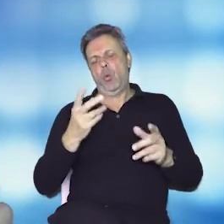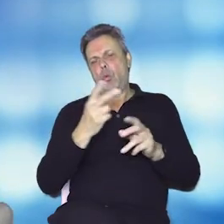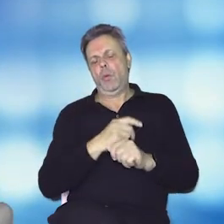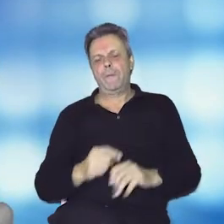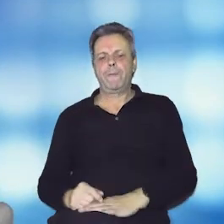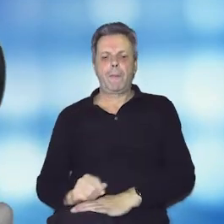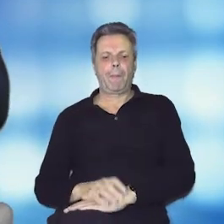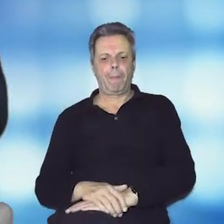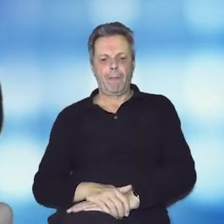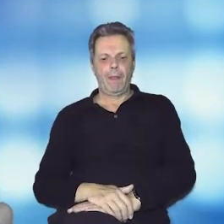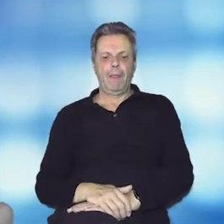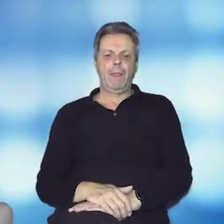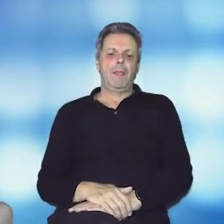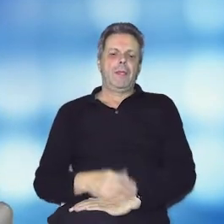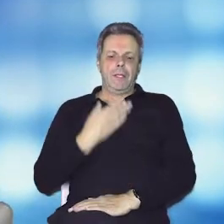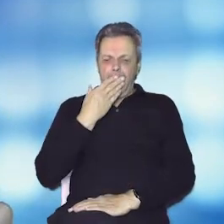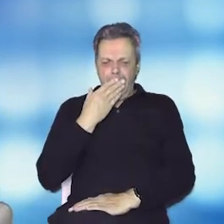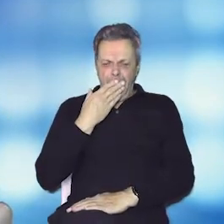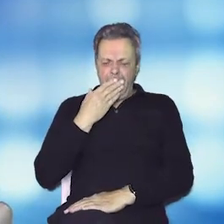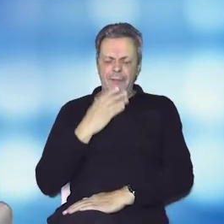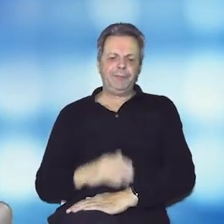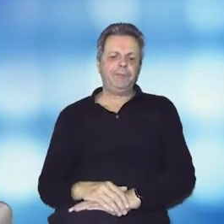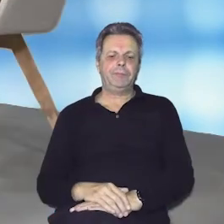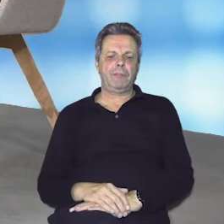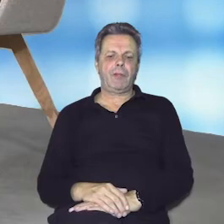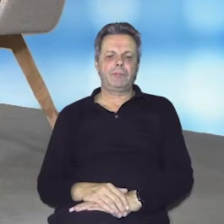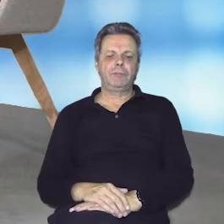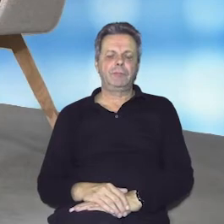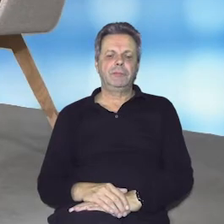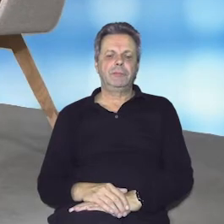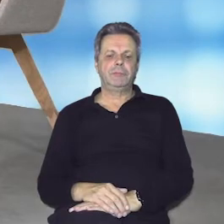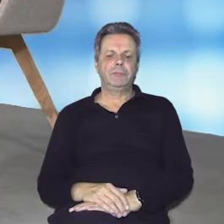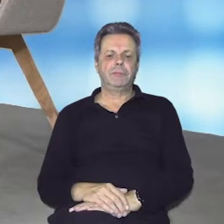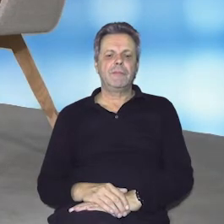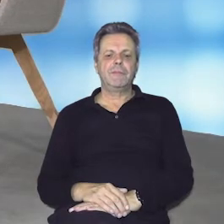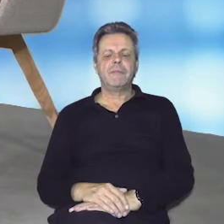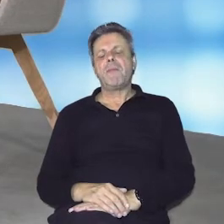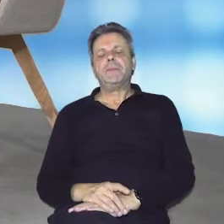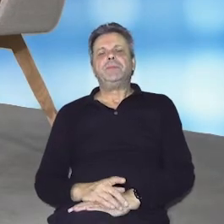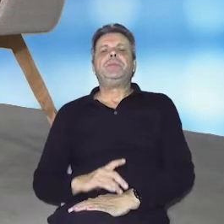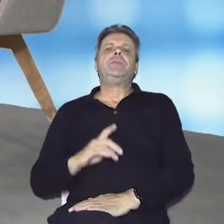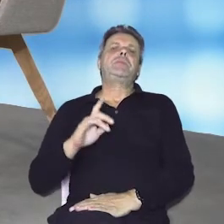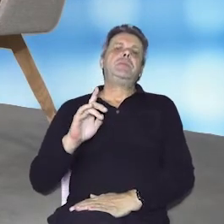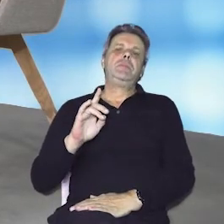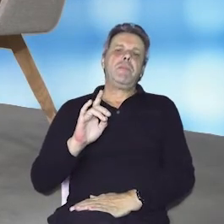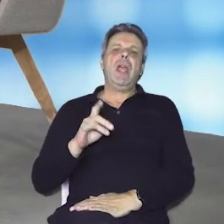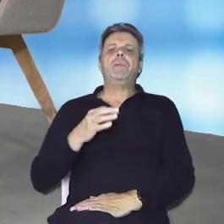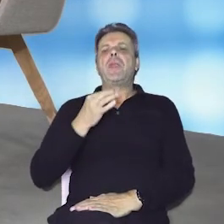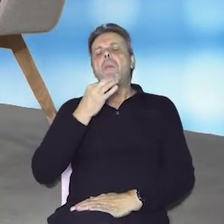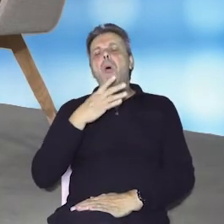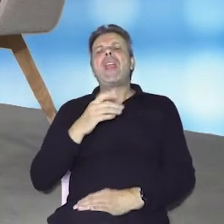vi budete kod njih nego da kontrolirate, je li to tako bilo? Pa, ne bih baš to tako rekao, ali